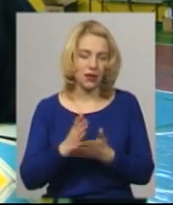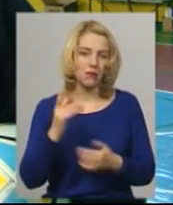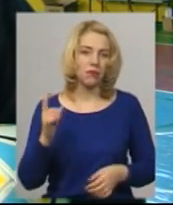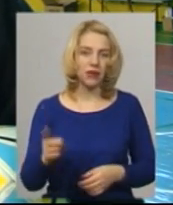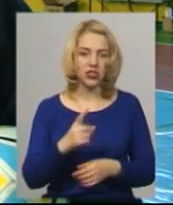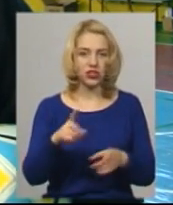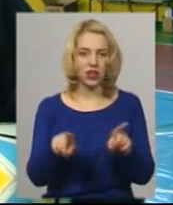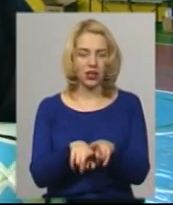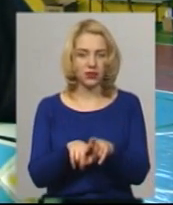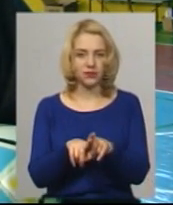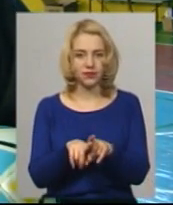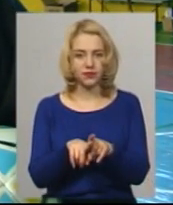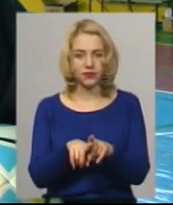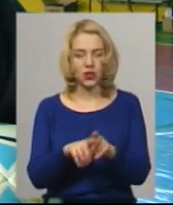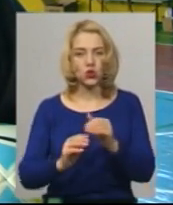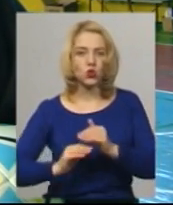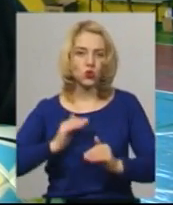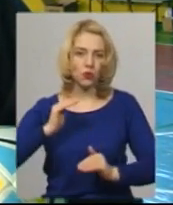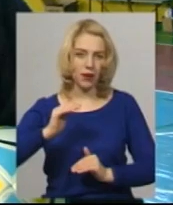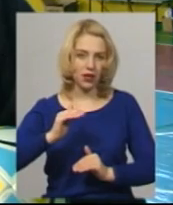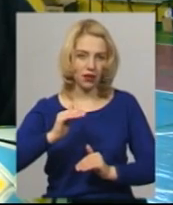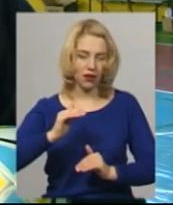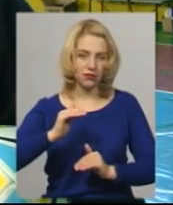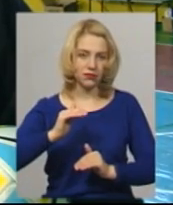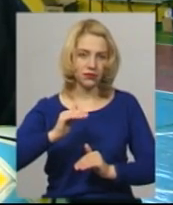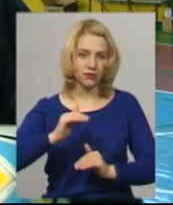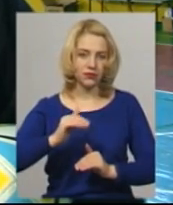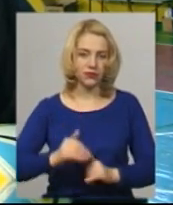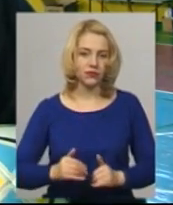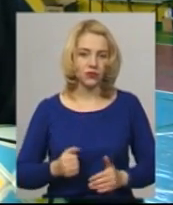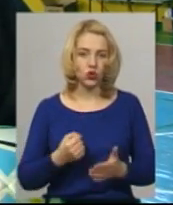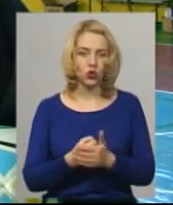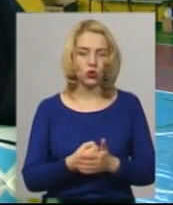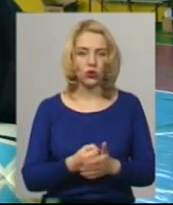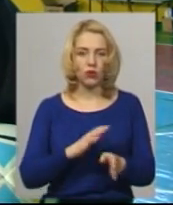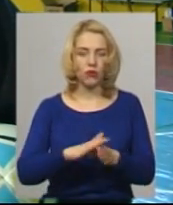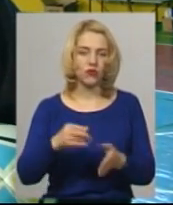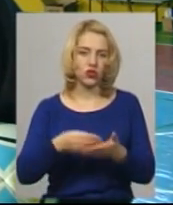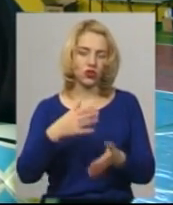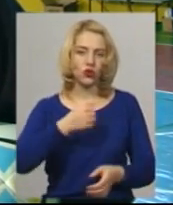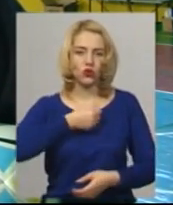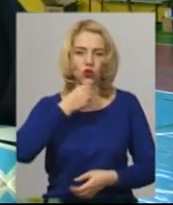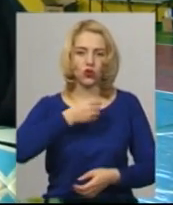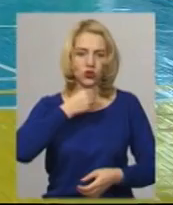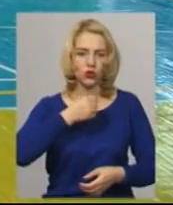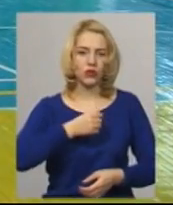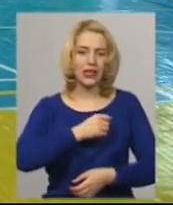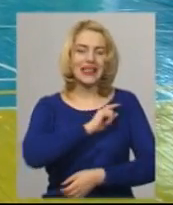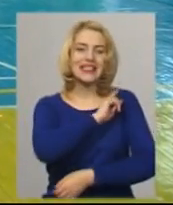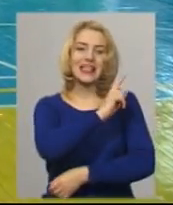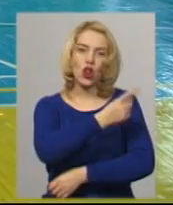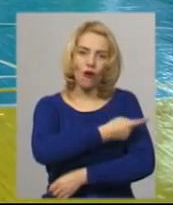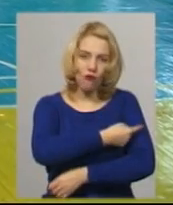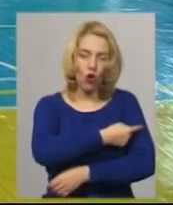ось така ступенька, сходинка до повноцінного дорослого силового регбі.